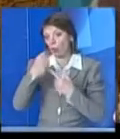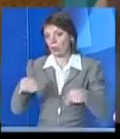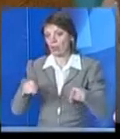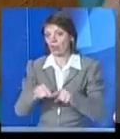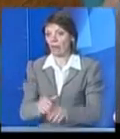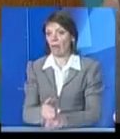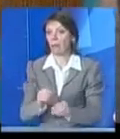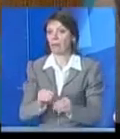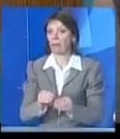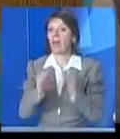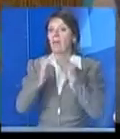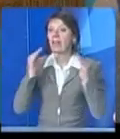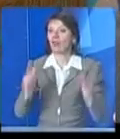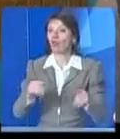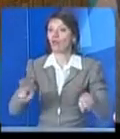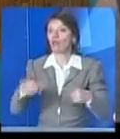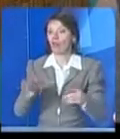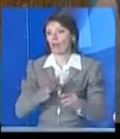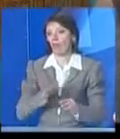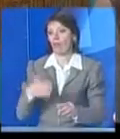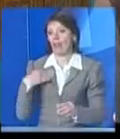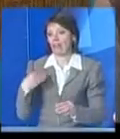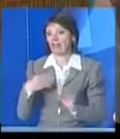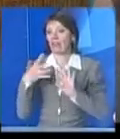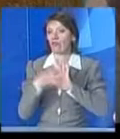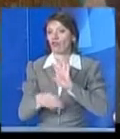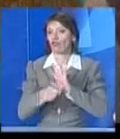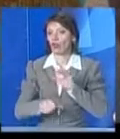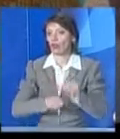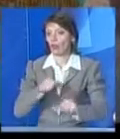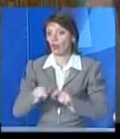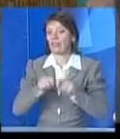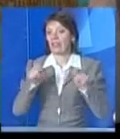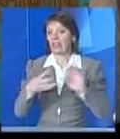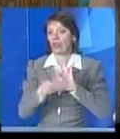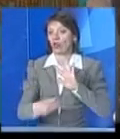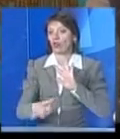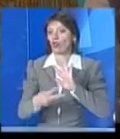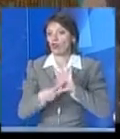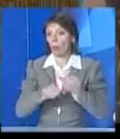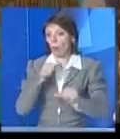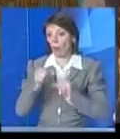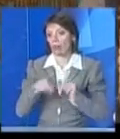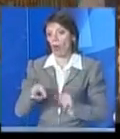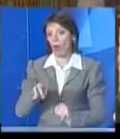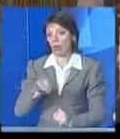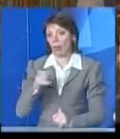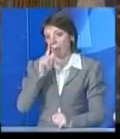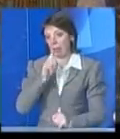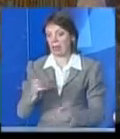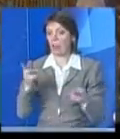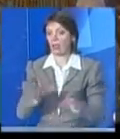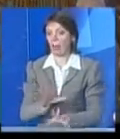Притулок львівський був створений в 96-му році, відкривався в 97-му році в лютому місяці. Потреба